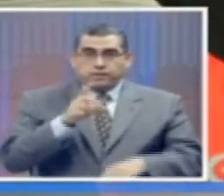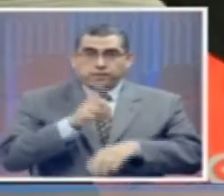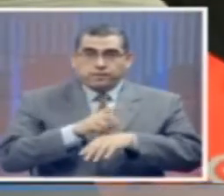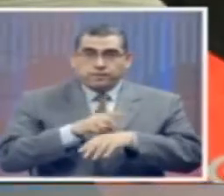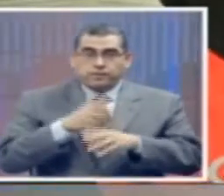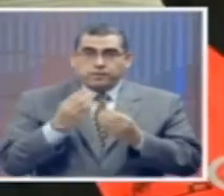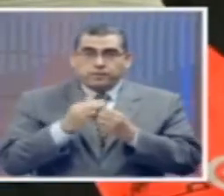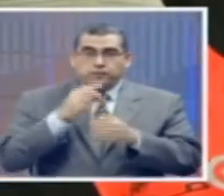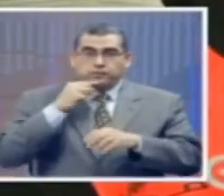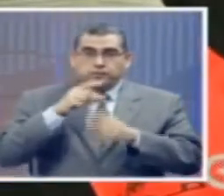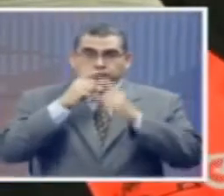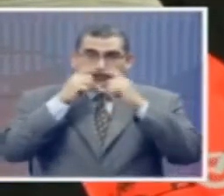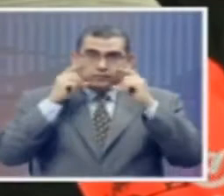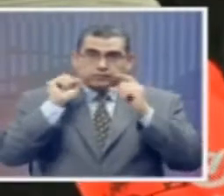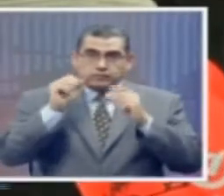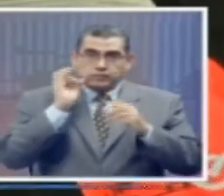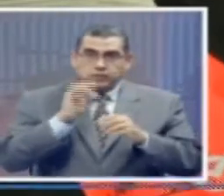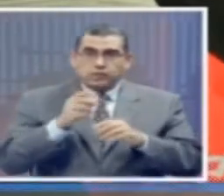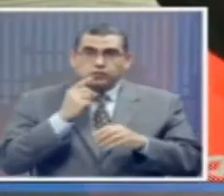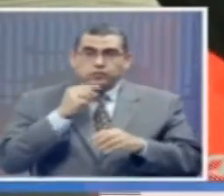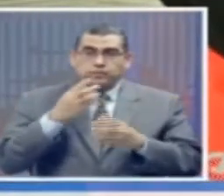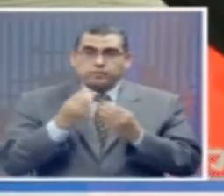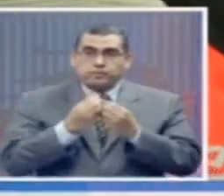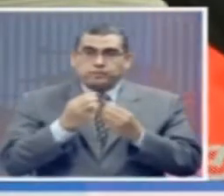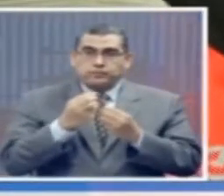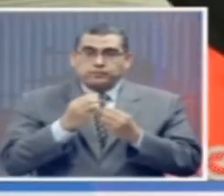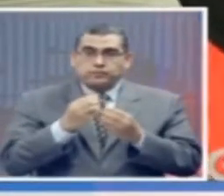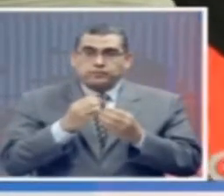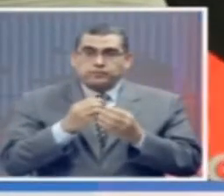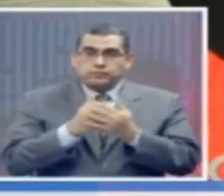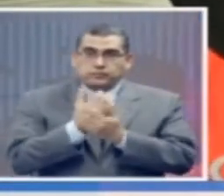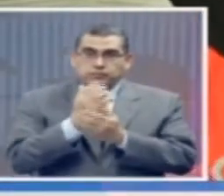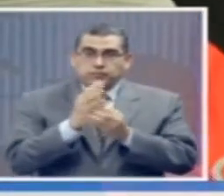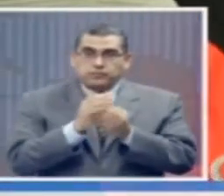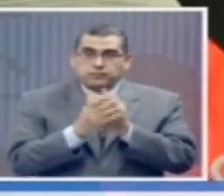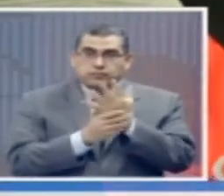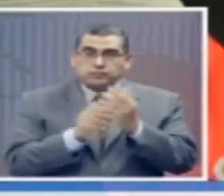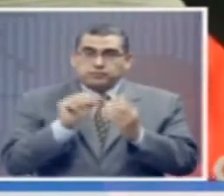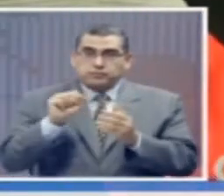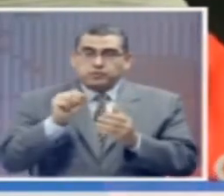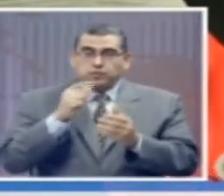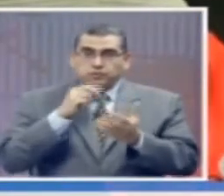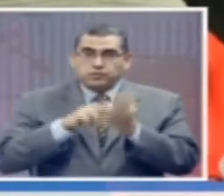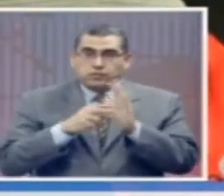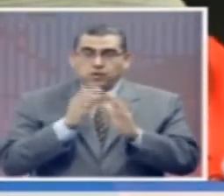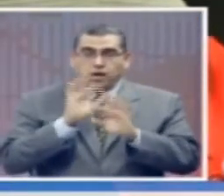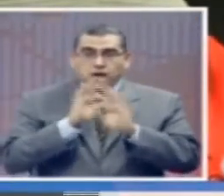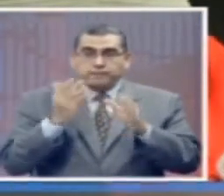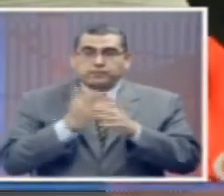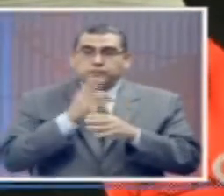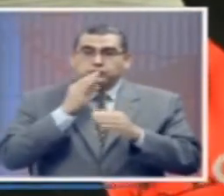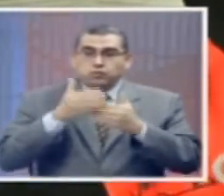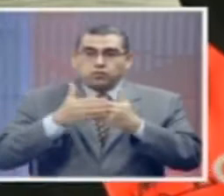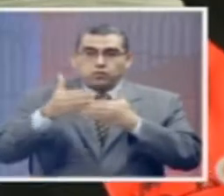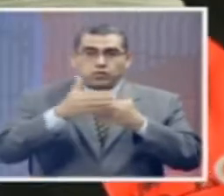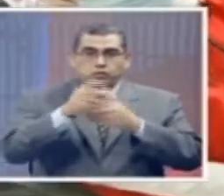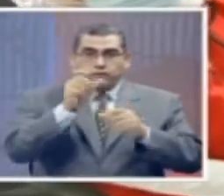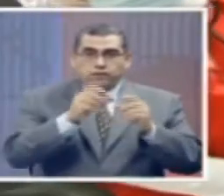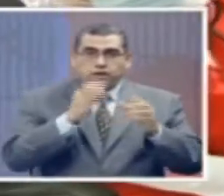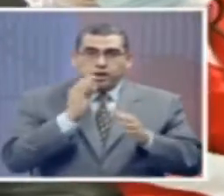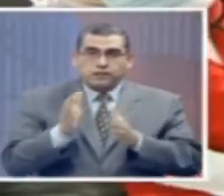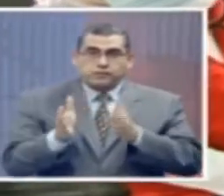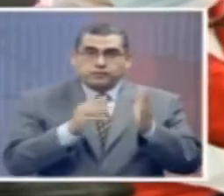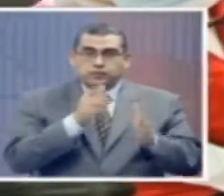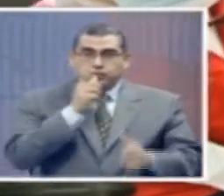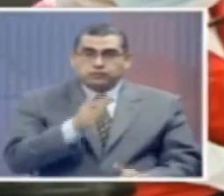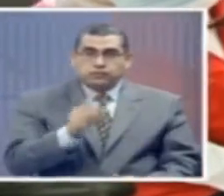الماسك بتاعه للشكاكة بتاعته، جوانش خاص بيه، بنتبع بالتطهير بين كل مريض ومريض.